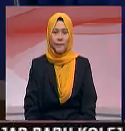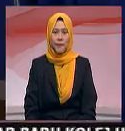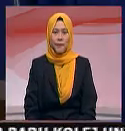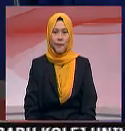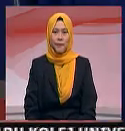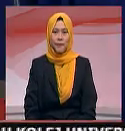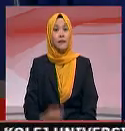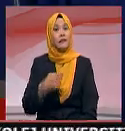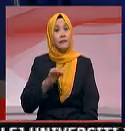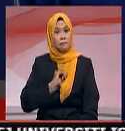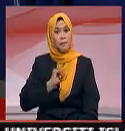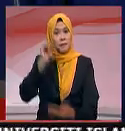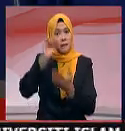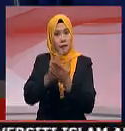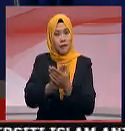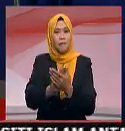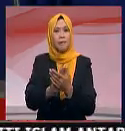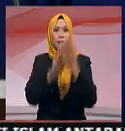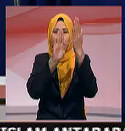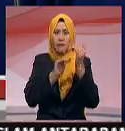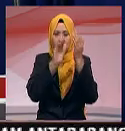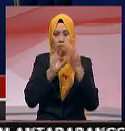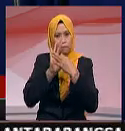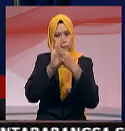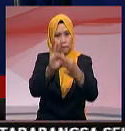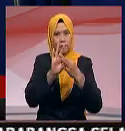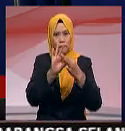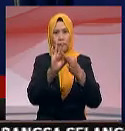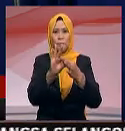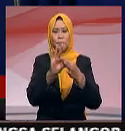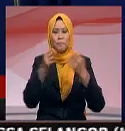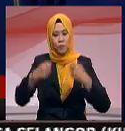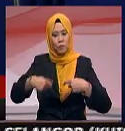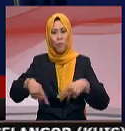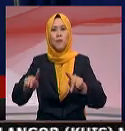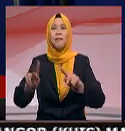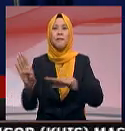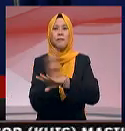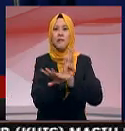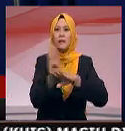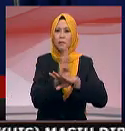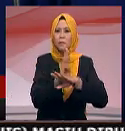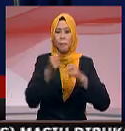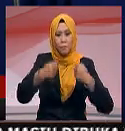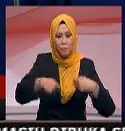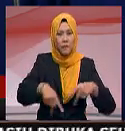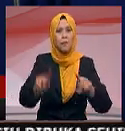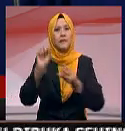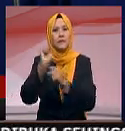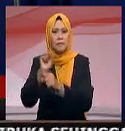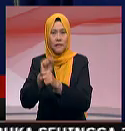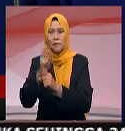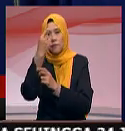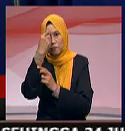Saya yakin kerjasama ini akan mewujudkan peluang perniagaan dan juga peluang pekerjaan baru pada warga